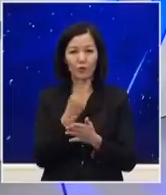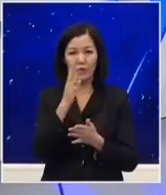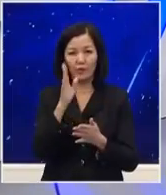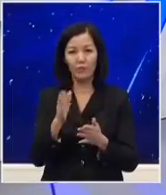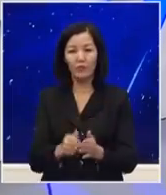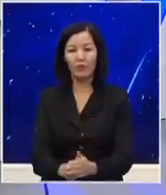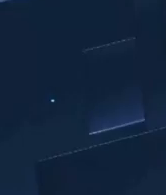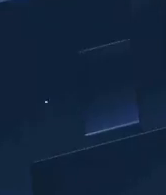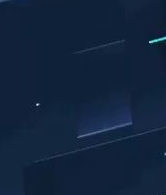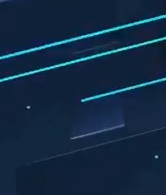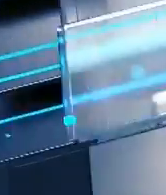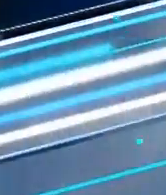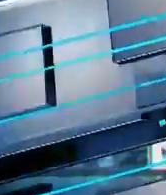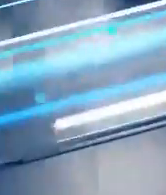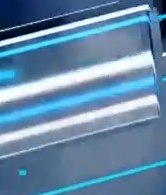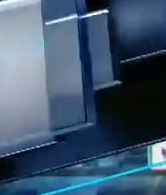көретіндеріміз.